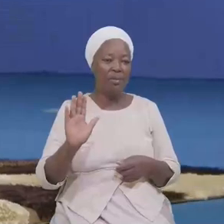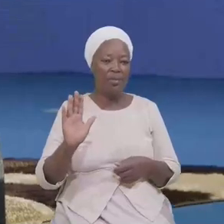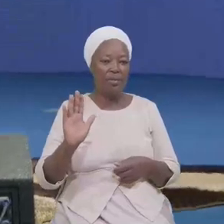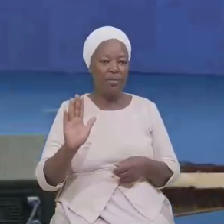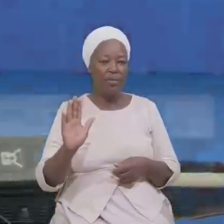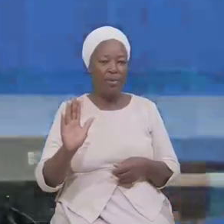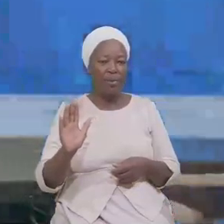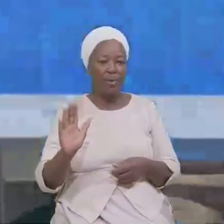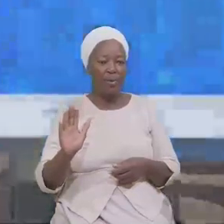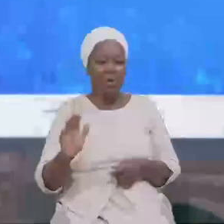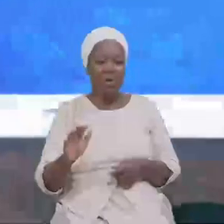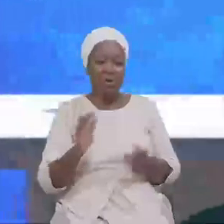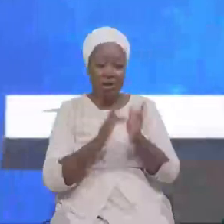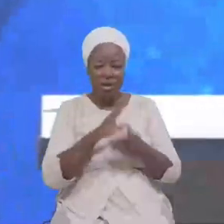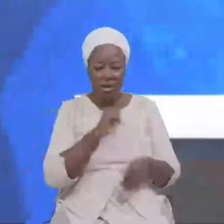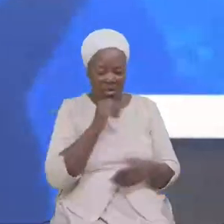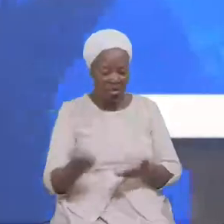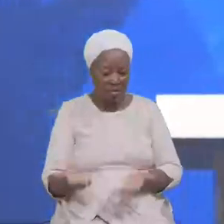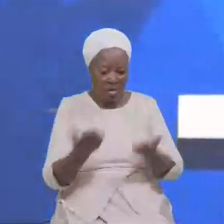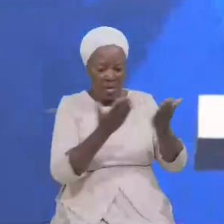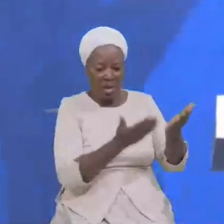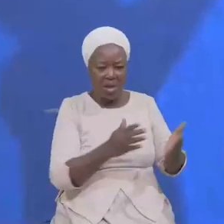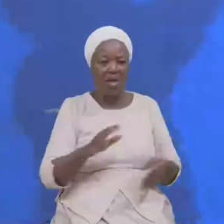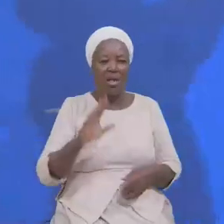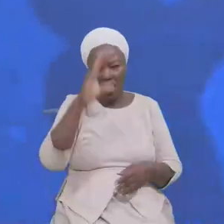il ne l'a pas porté, il ne l'a pas touché.